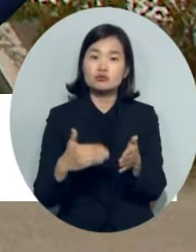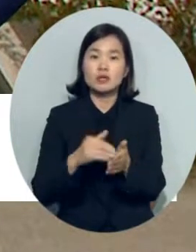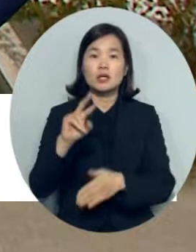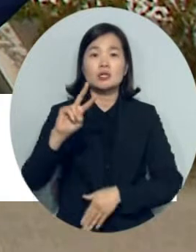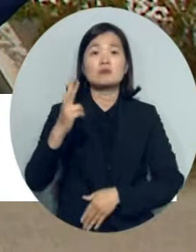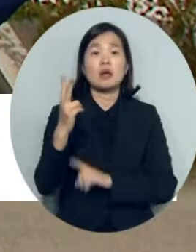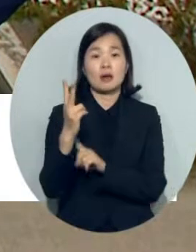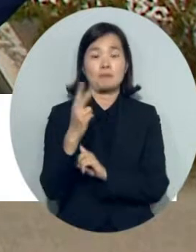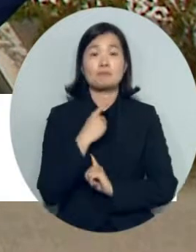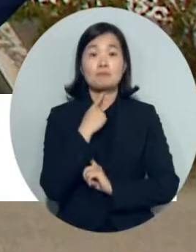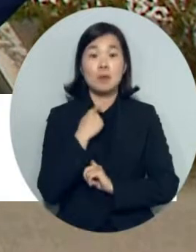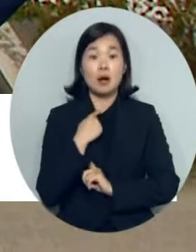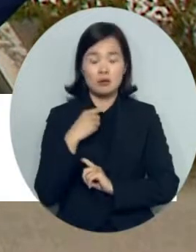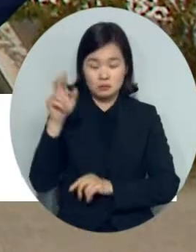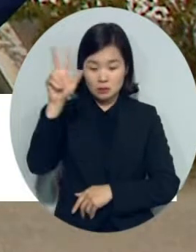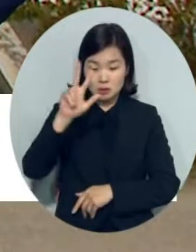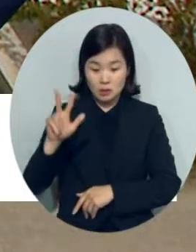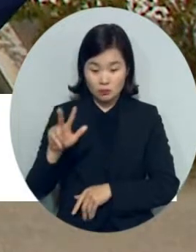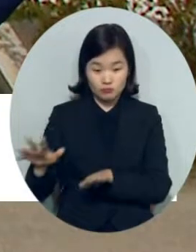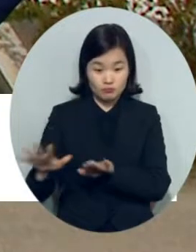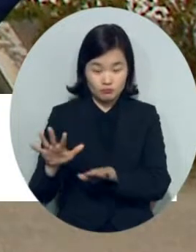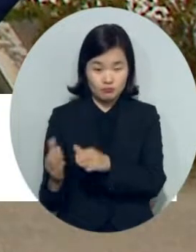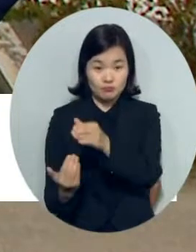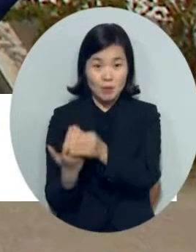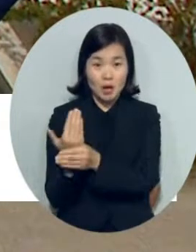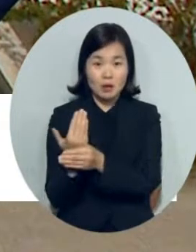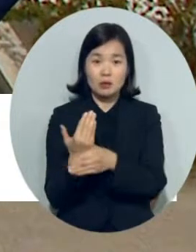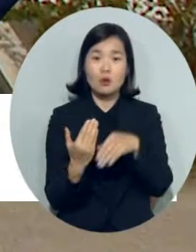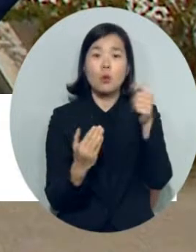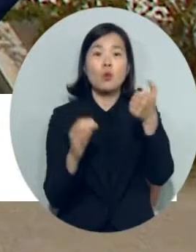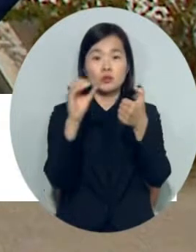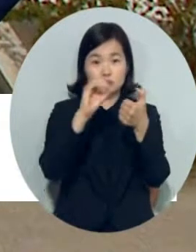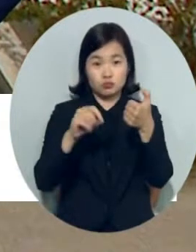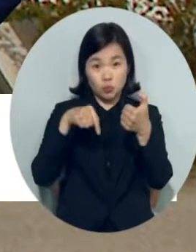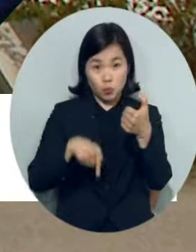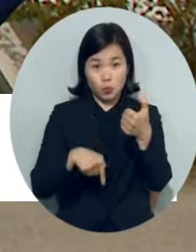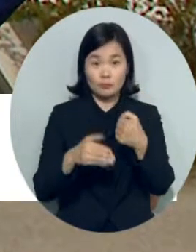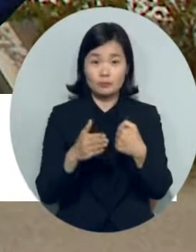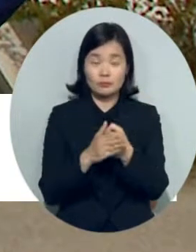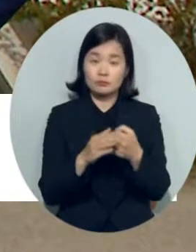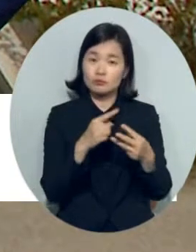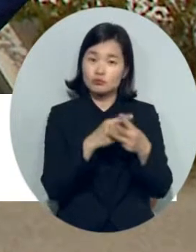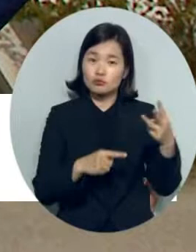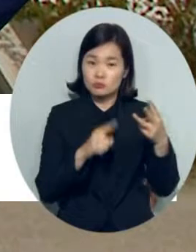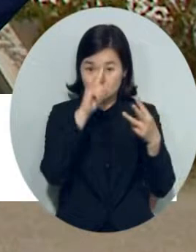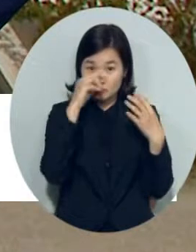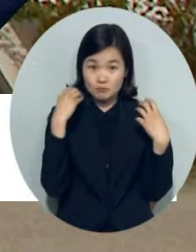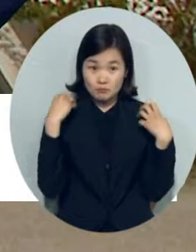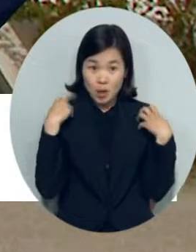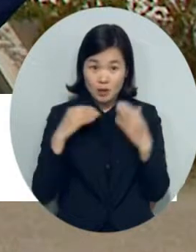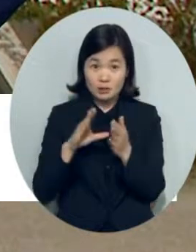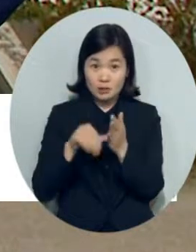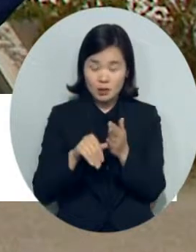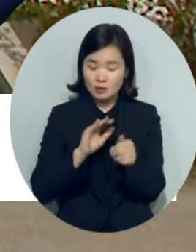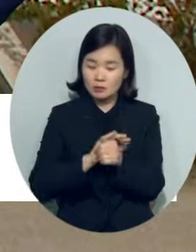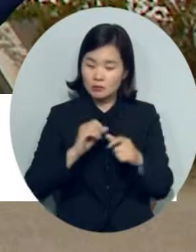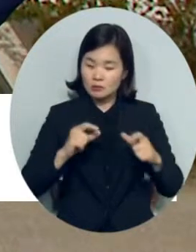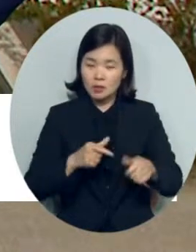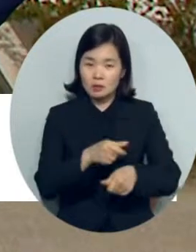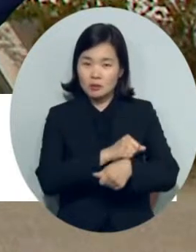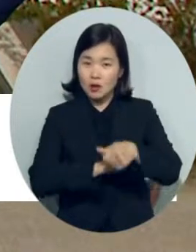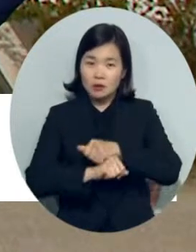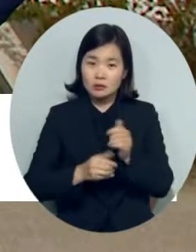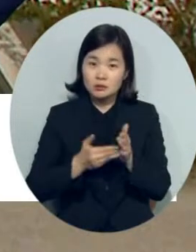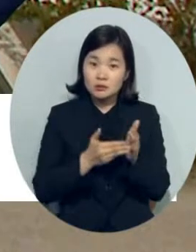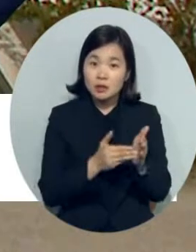발생했는데 전국 발생 건수에 절반의 이릅니다 이 때문에 윤성열 정부 출범에 맞춰 경상북도가 적극적으로